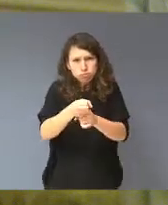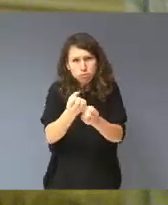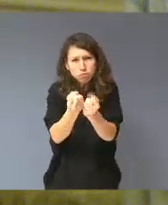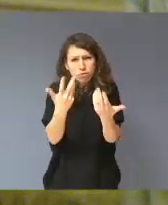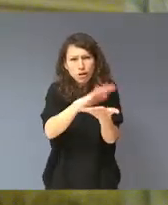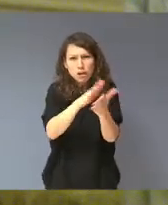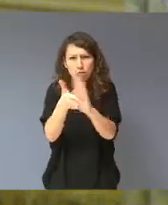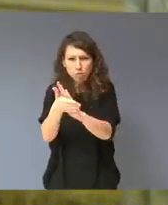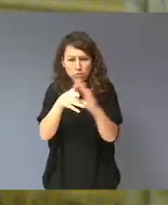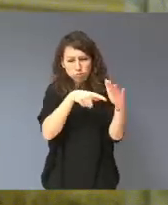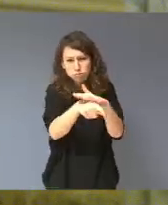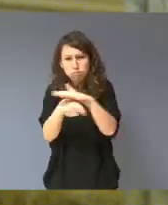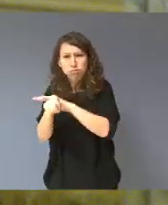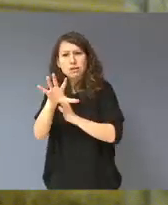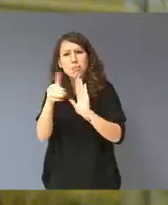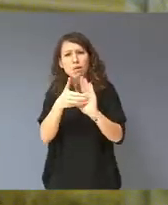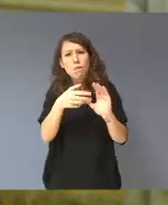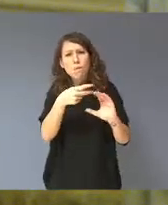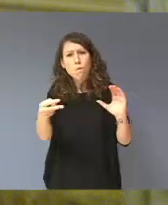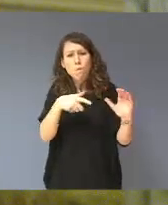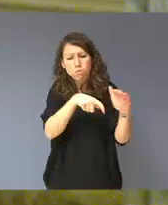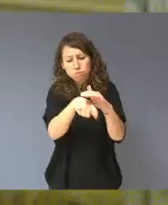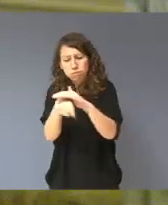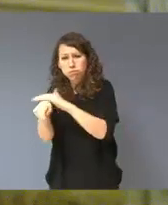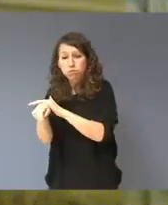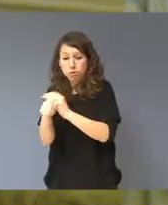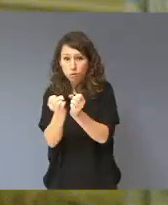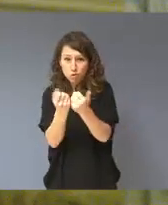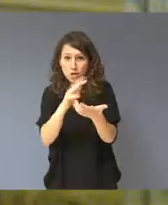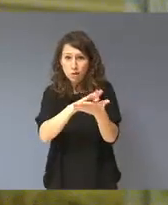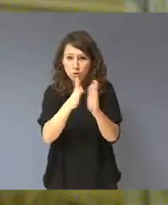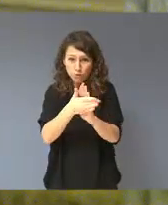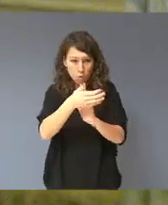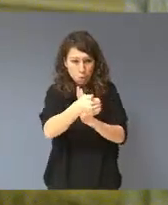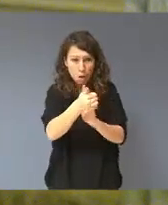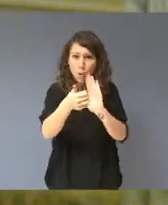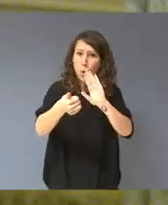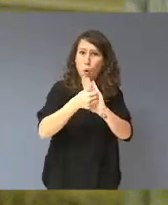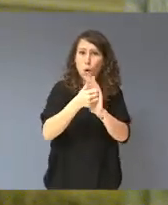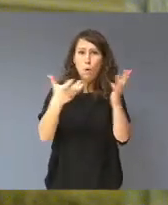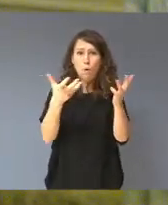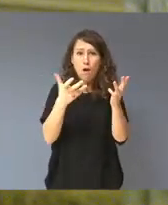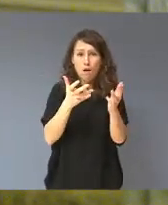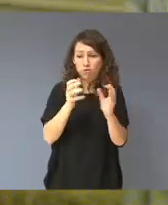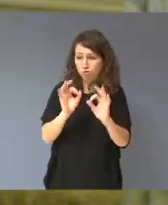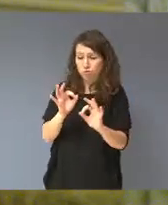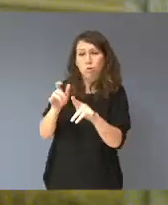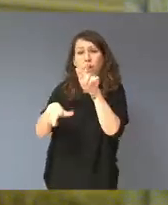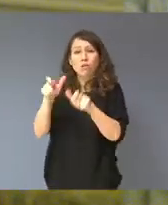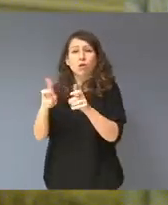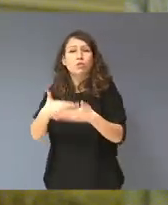€. Nombreuses de ces associations soutenues intervenaient auprès des personnes en situation de